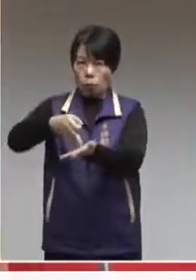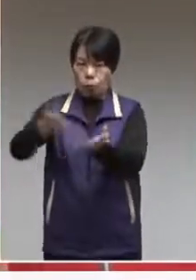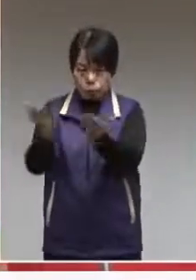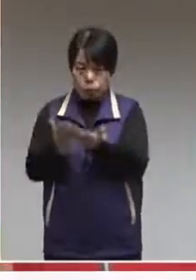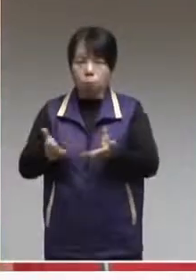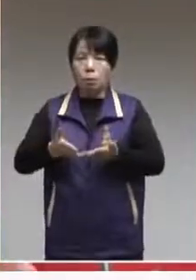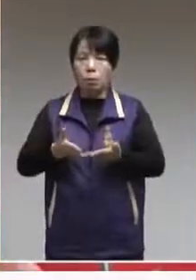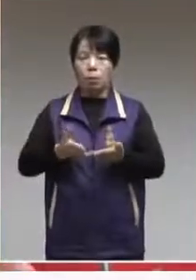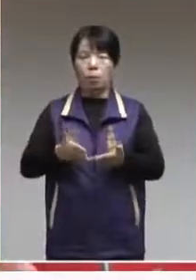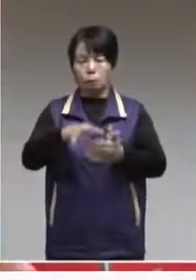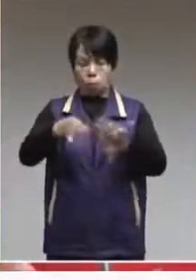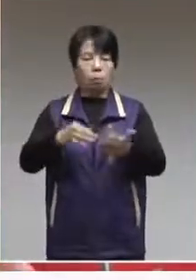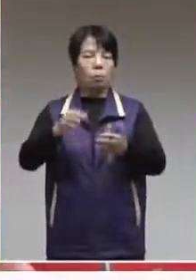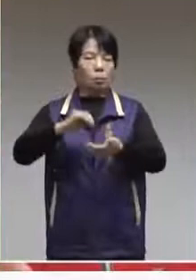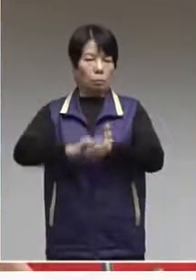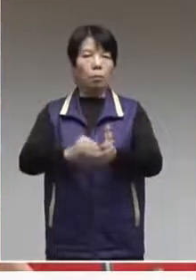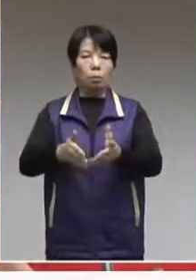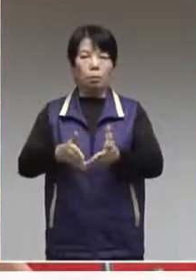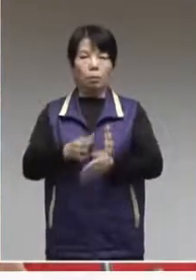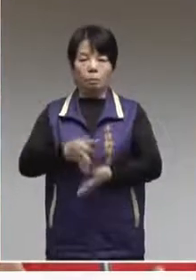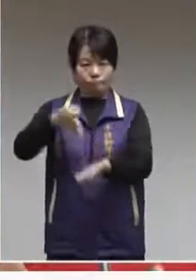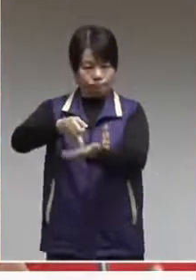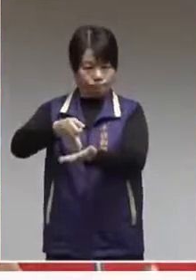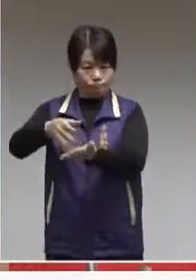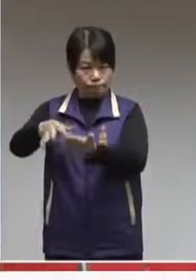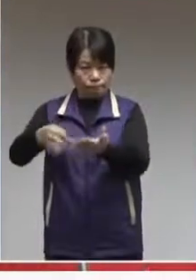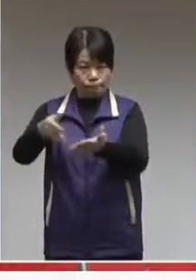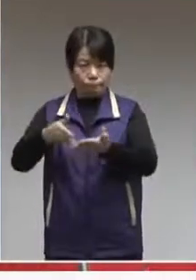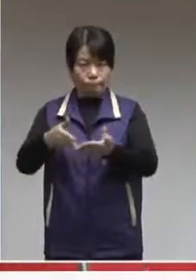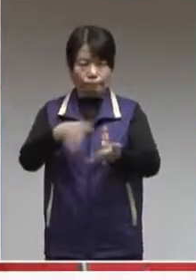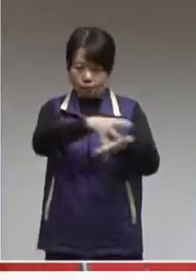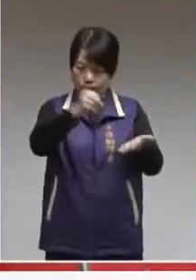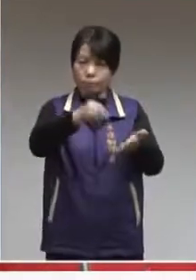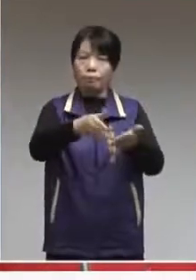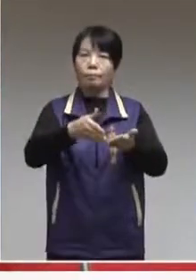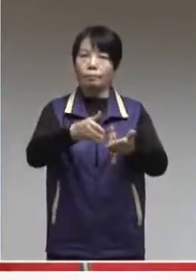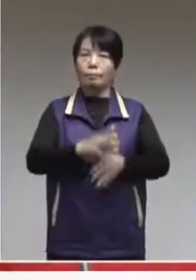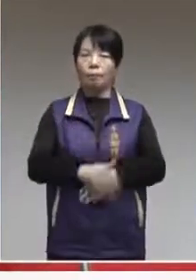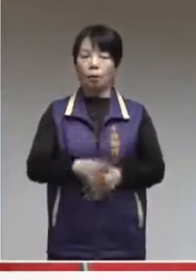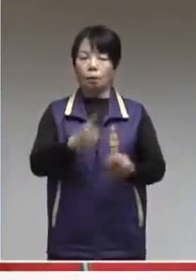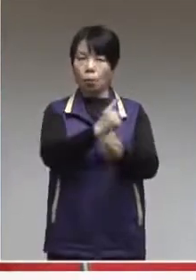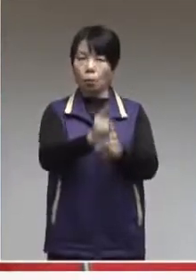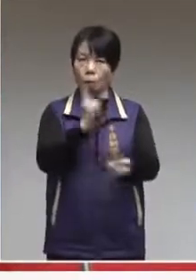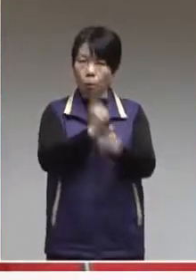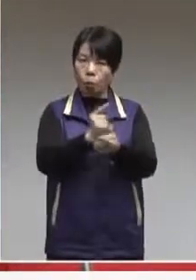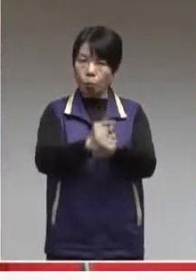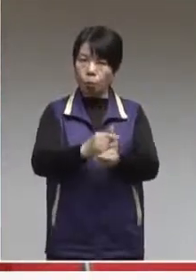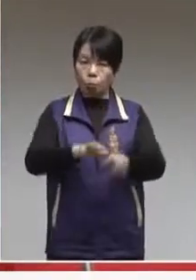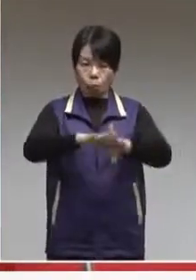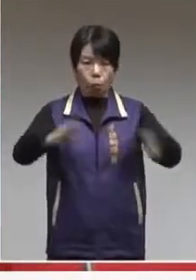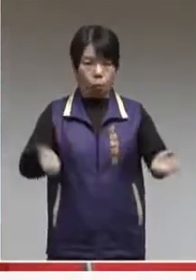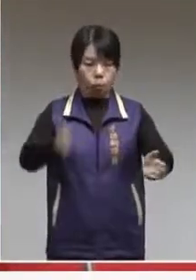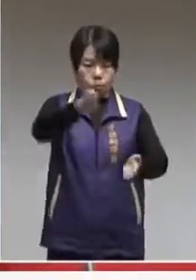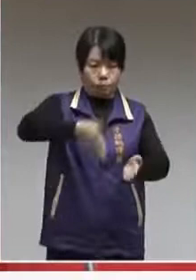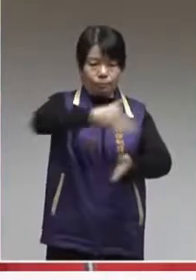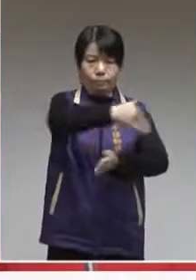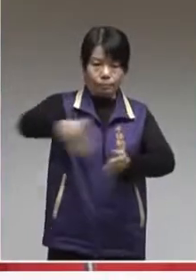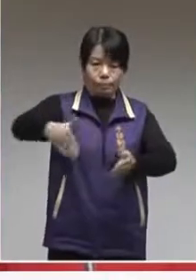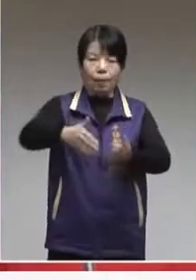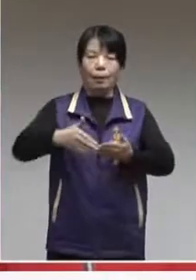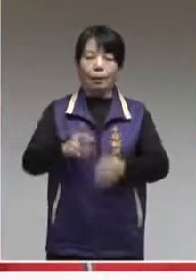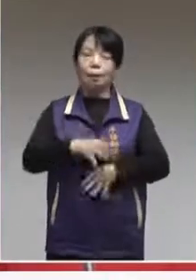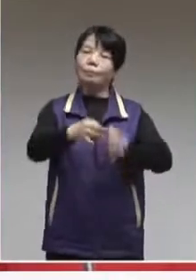本来就有规定啊，好、哦，十连制本一定爱做，啊，拜托大家，好、哦，会当甲隔板加起来，好、哦，咱行李